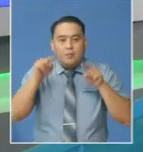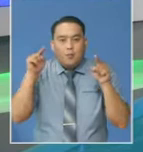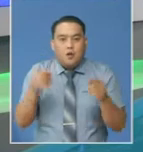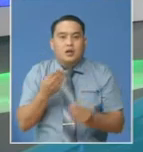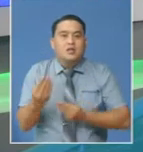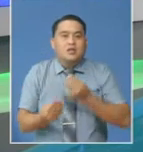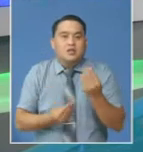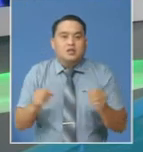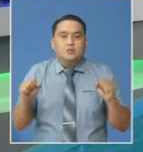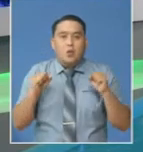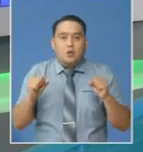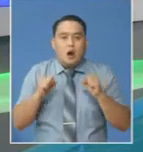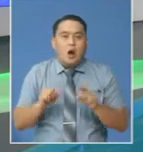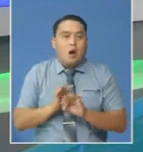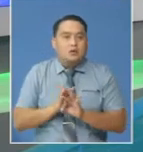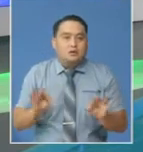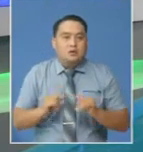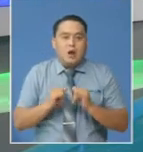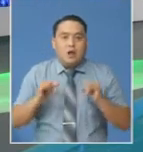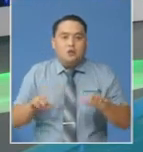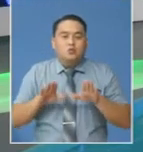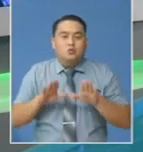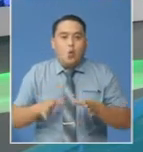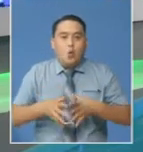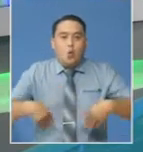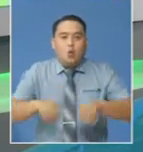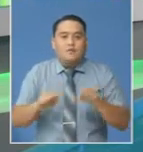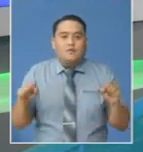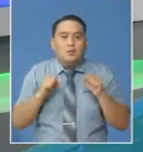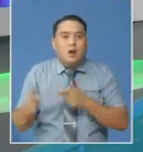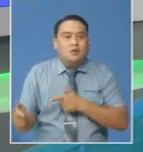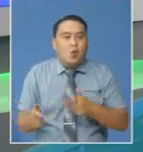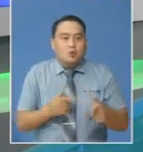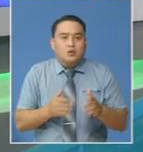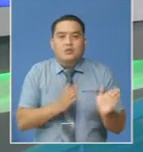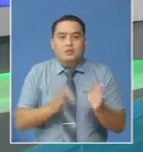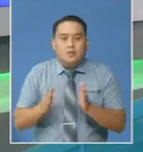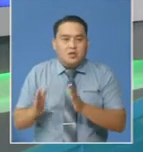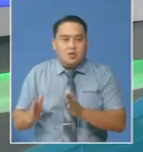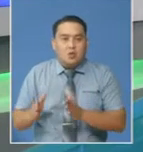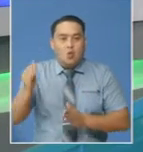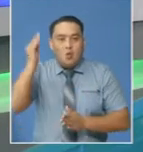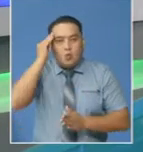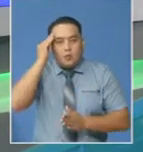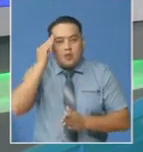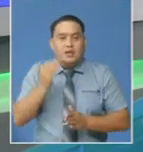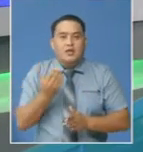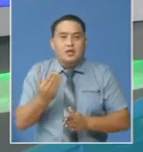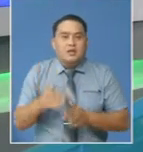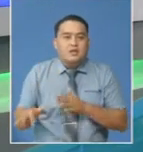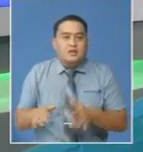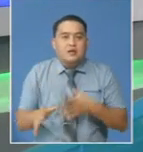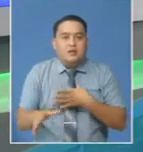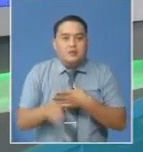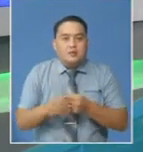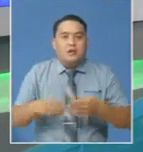организаторов, популярный игровой вид спорта отлично развивает не только общую физическую подготовку, но и дисциплинированность и умение действовать